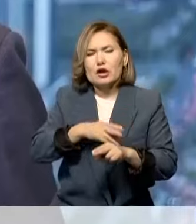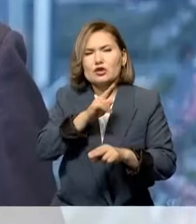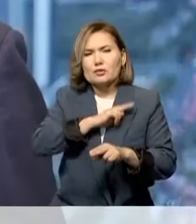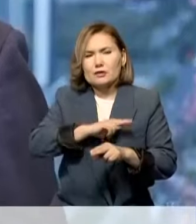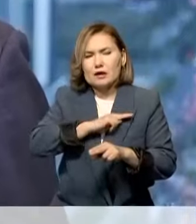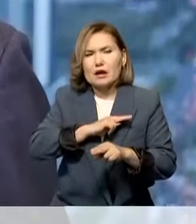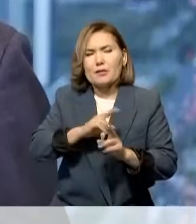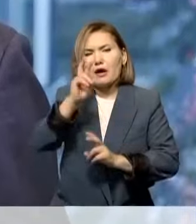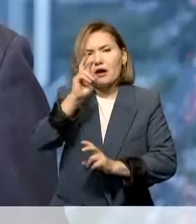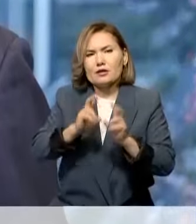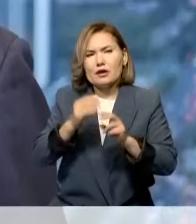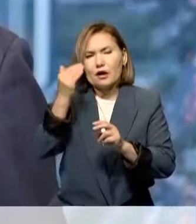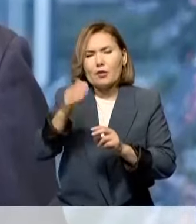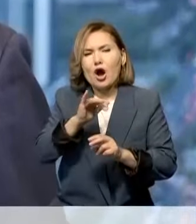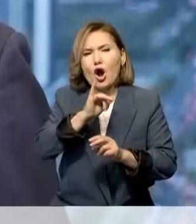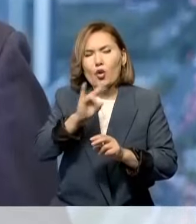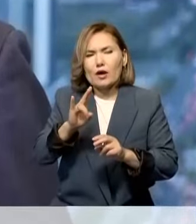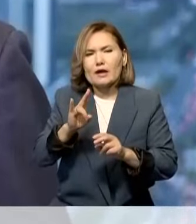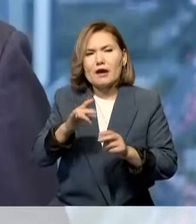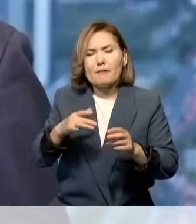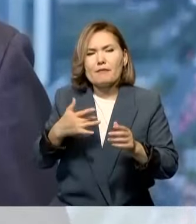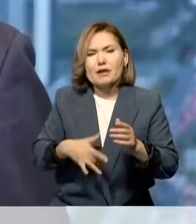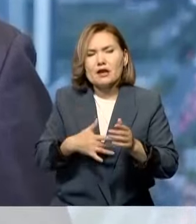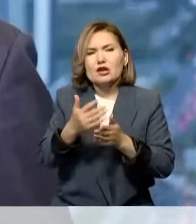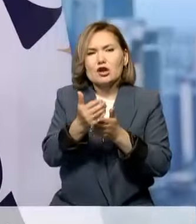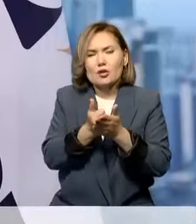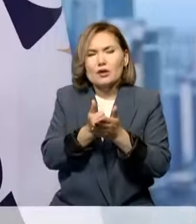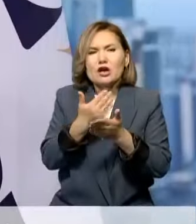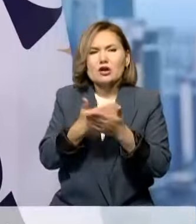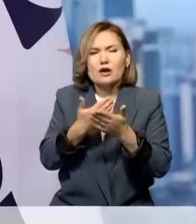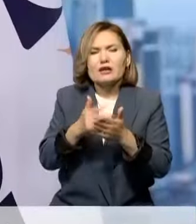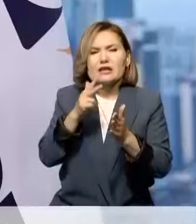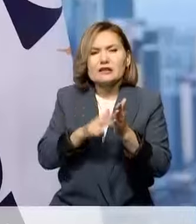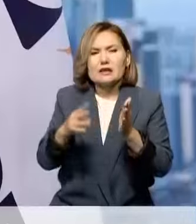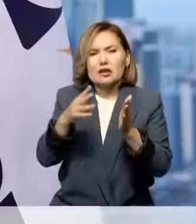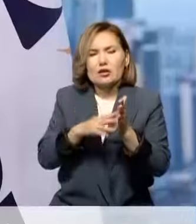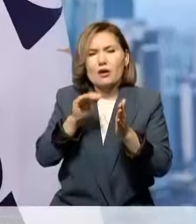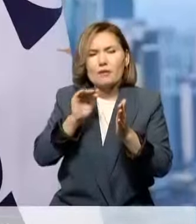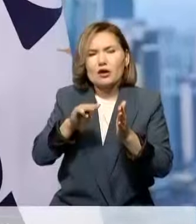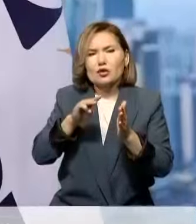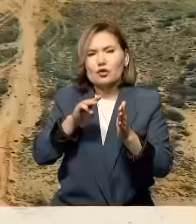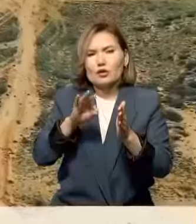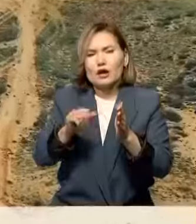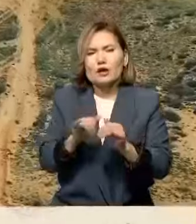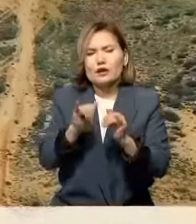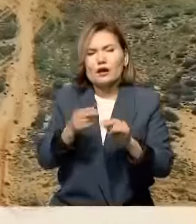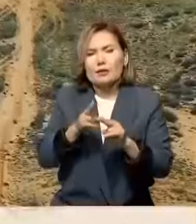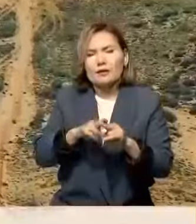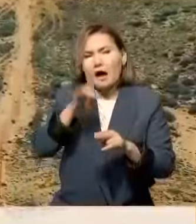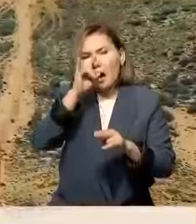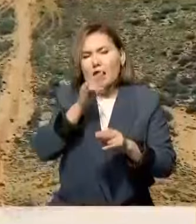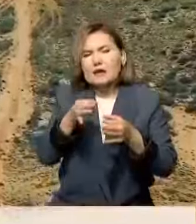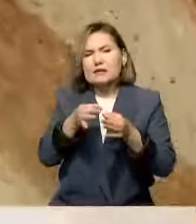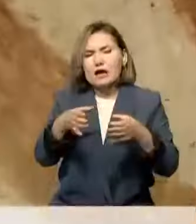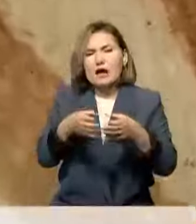тұрған кен орындарымыздың уранның минералды ресурстары шамамен 89 000 тоннаға артты. Қазатомөнеркәсіп